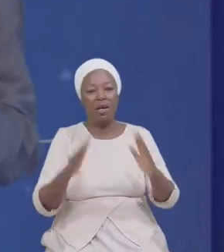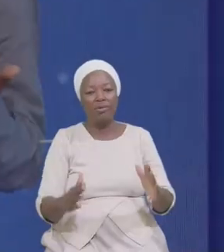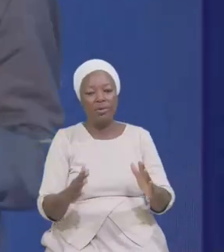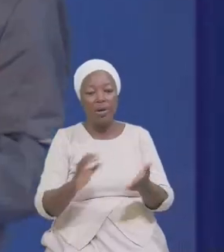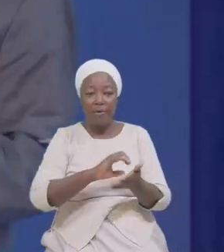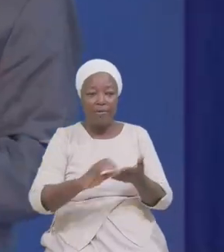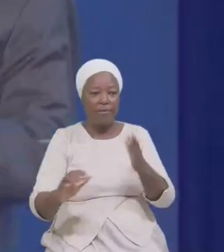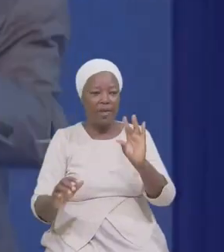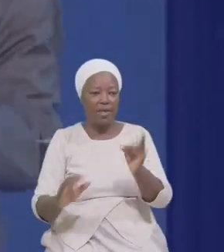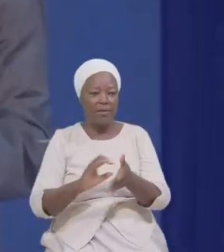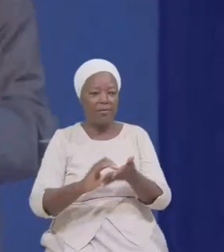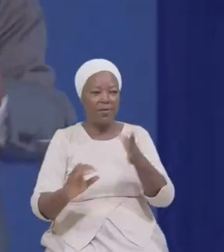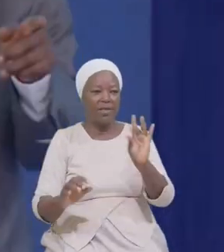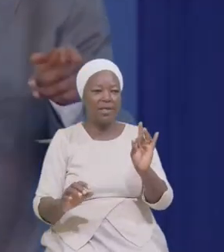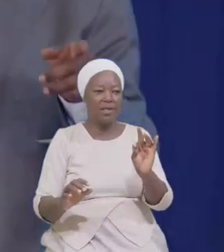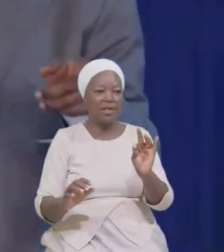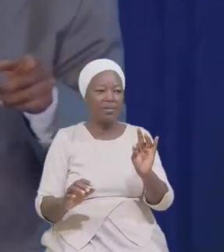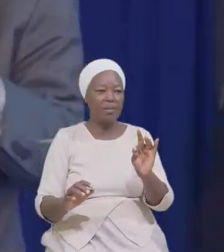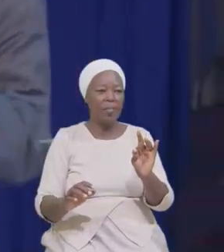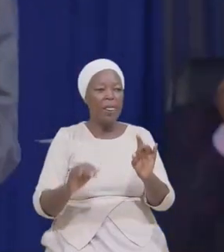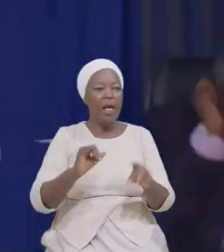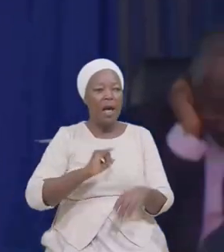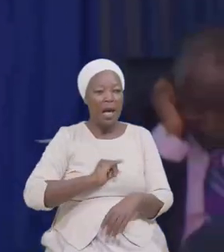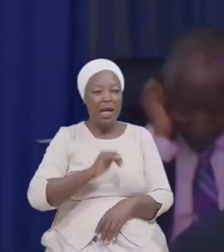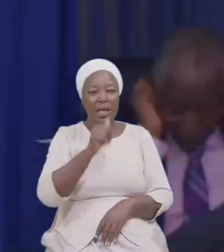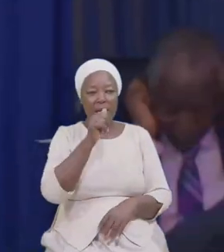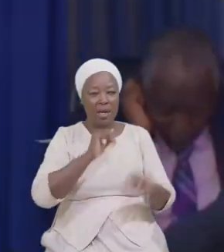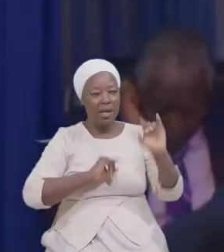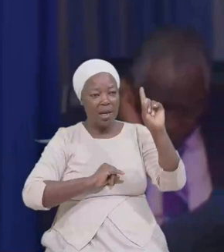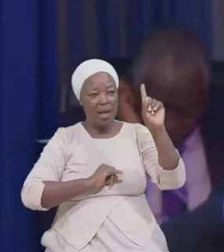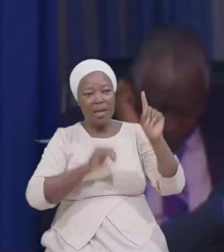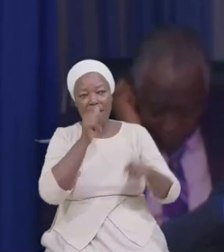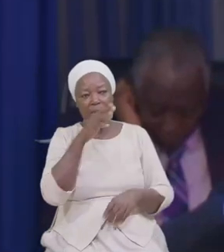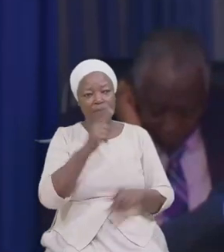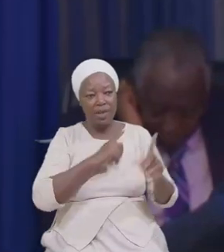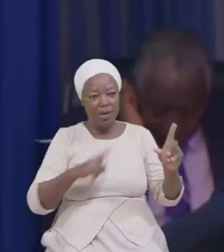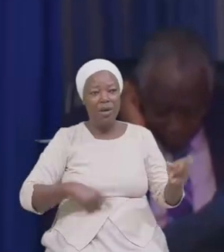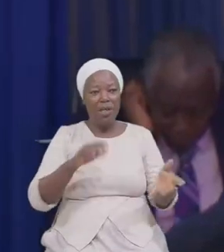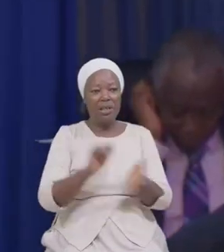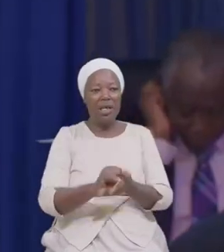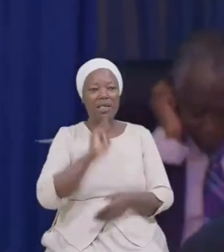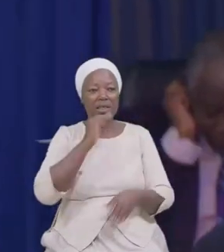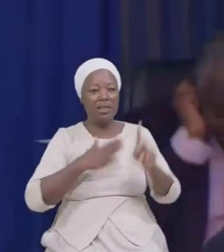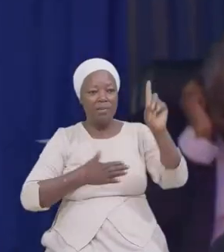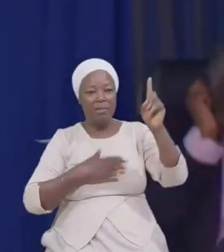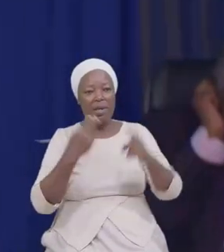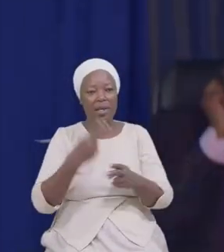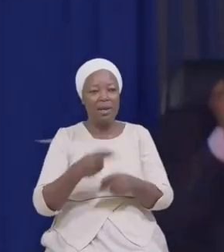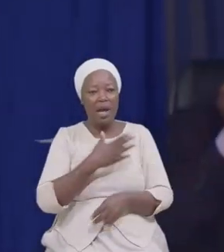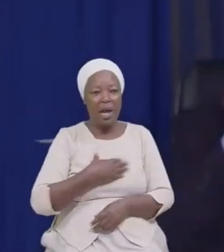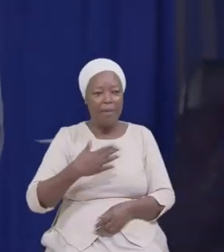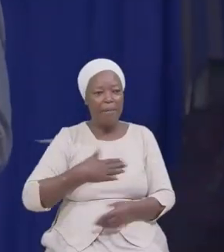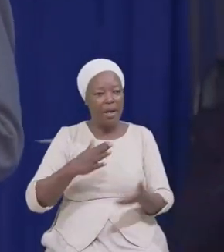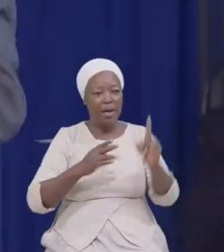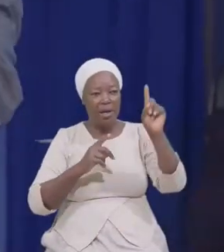dit, verset 8. Je suis l'Éternel. C'est là mon nom. Et je ne donnerai pas ma gloire à